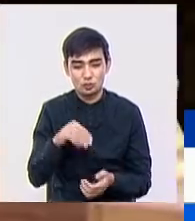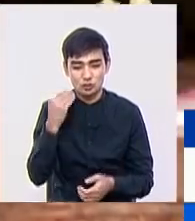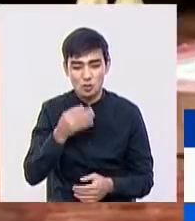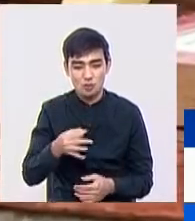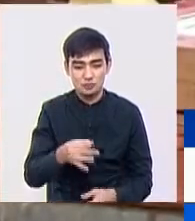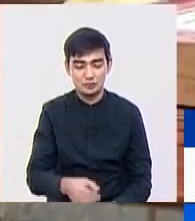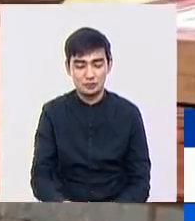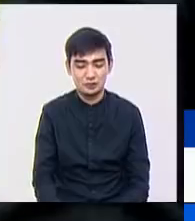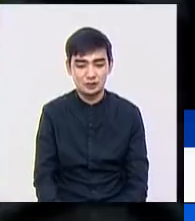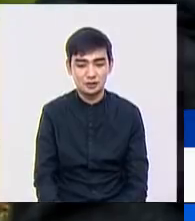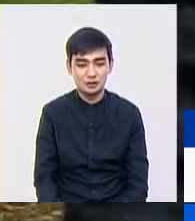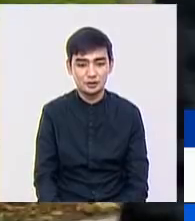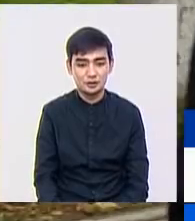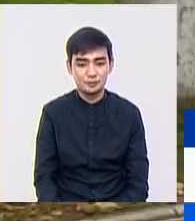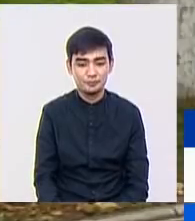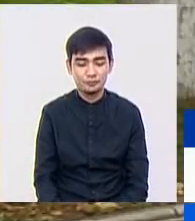области.